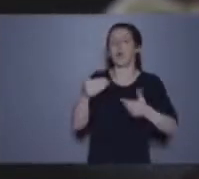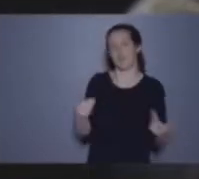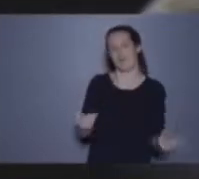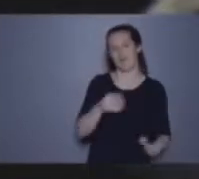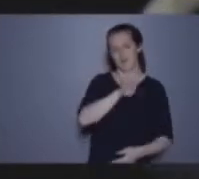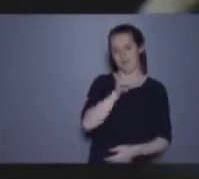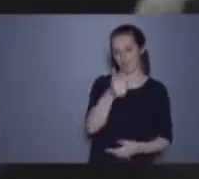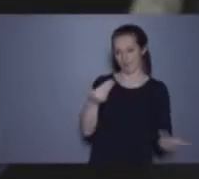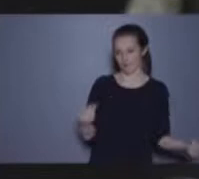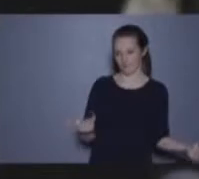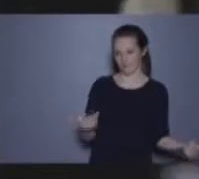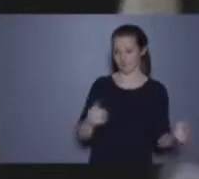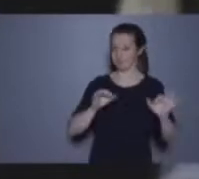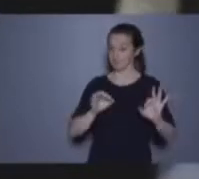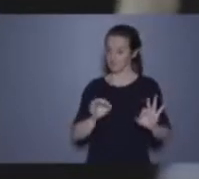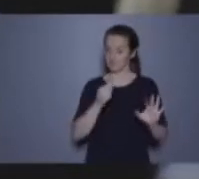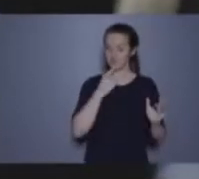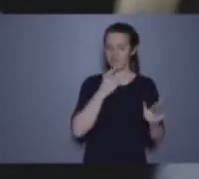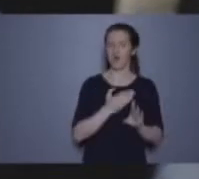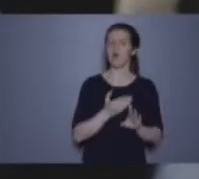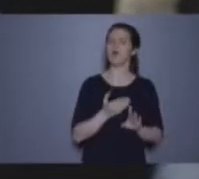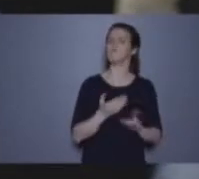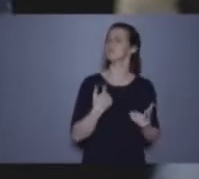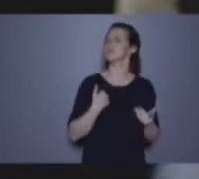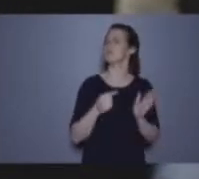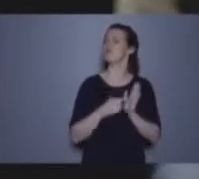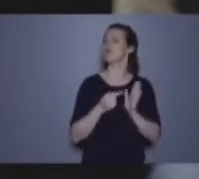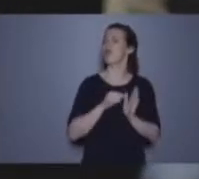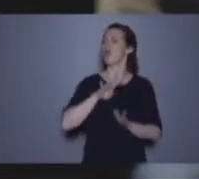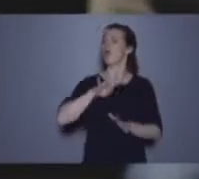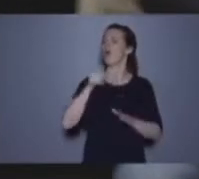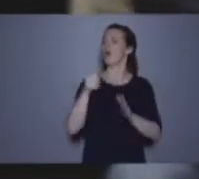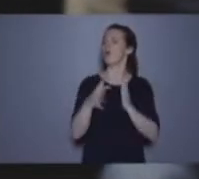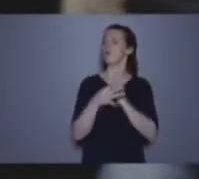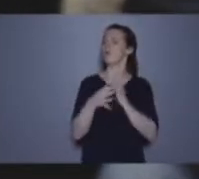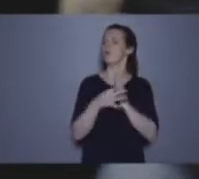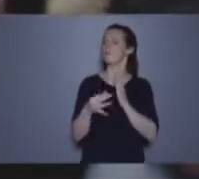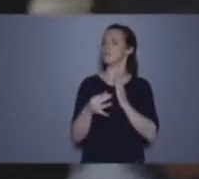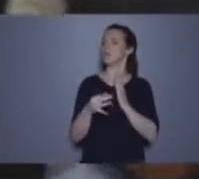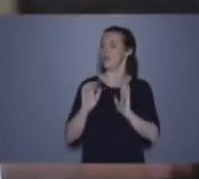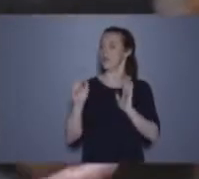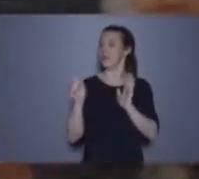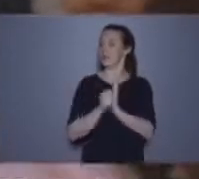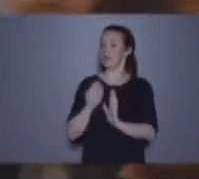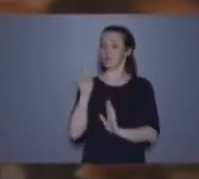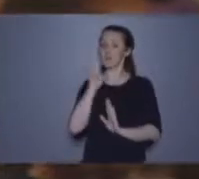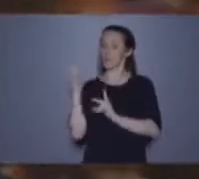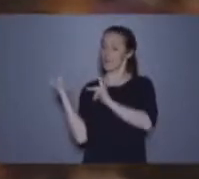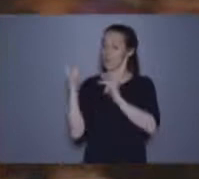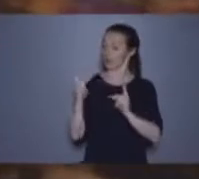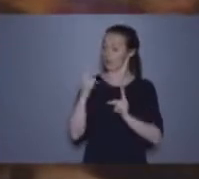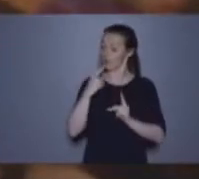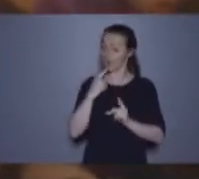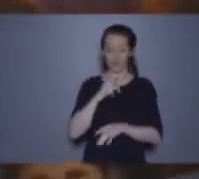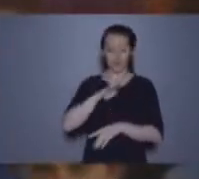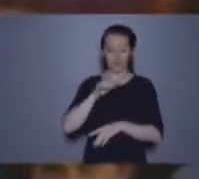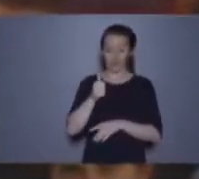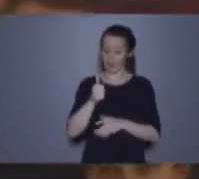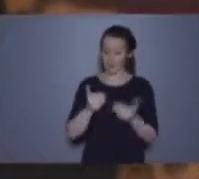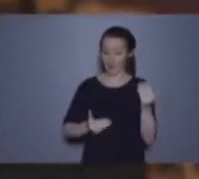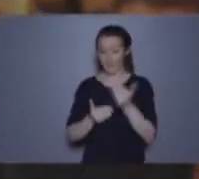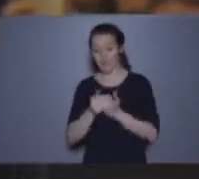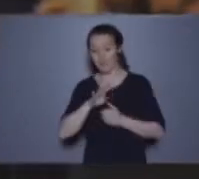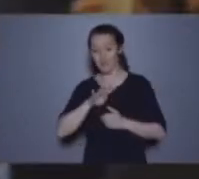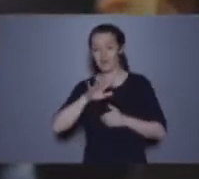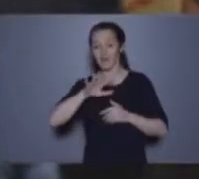41. Quand est-ce qu'on avait 41 de cotisation? Quand est arrivé M. Hollande. Donc, il nous a passé de 41 à 43, et on a le droit de revenir